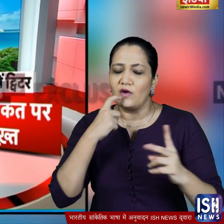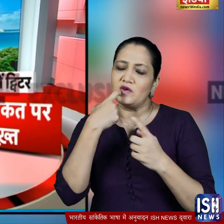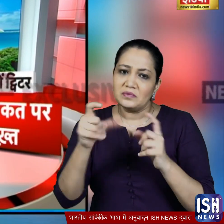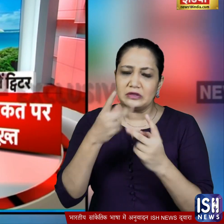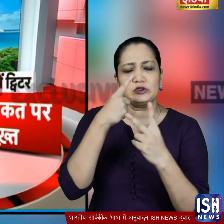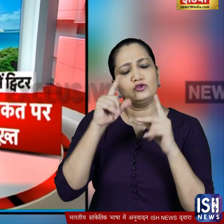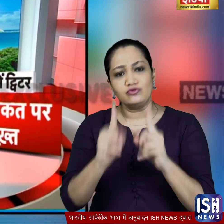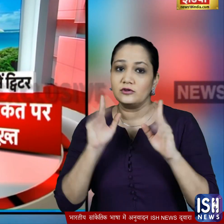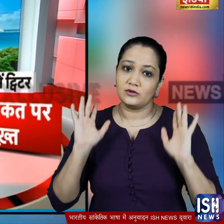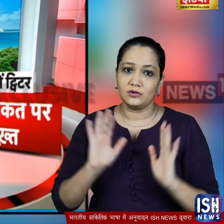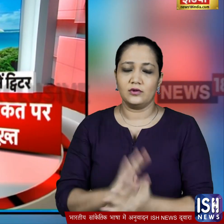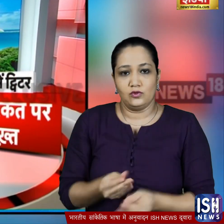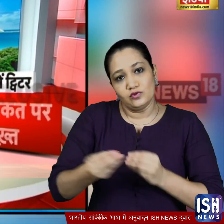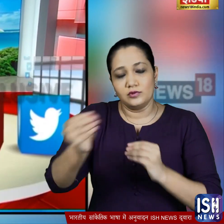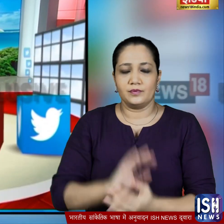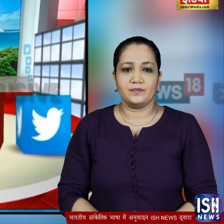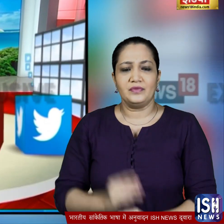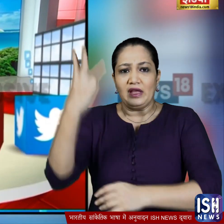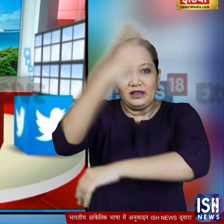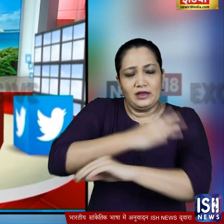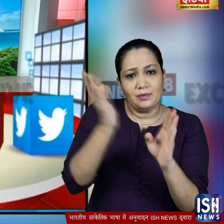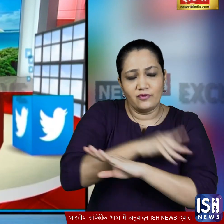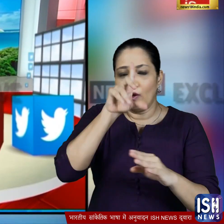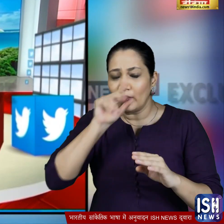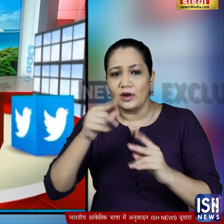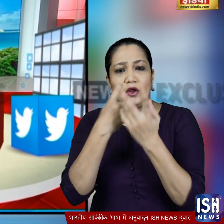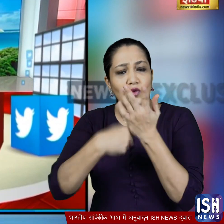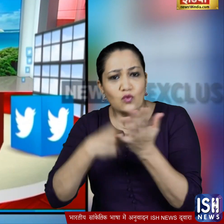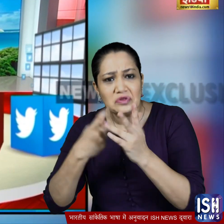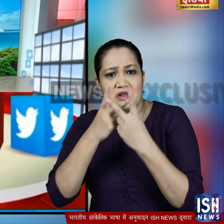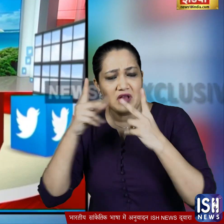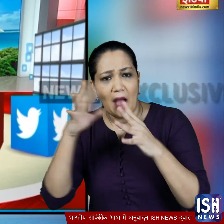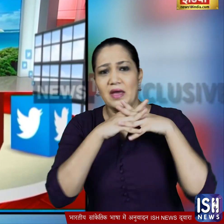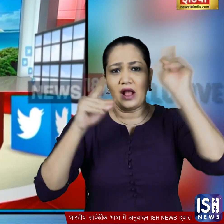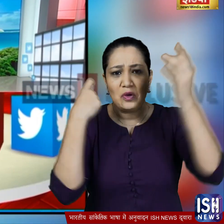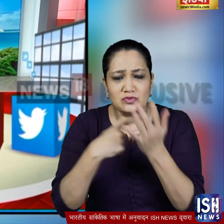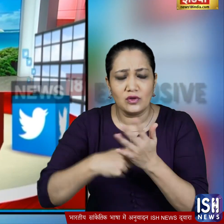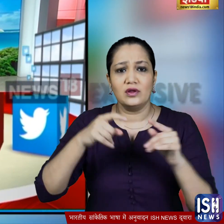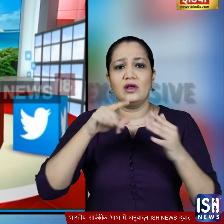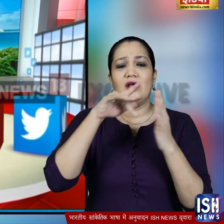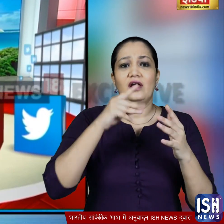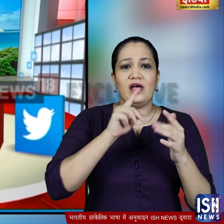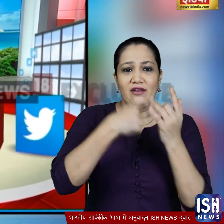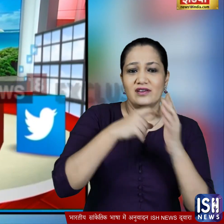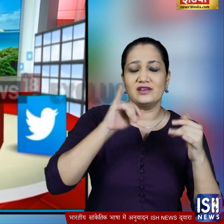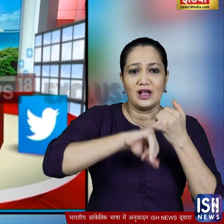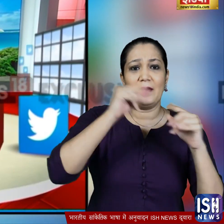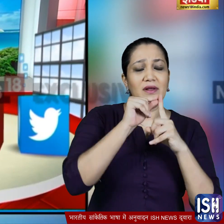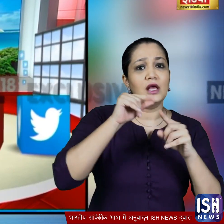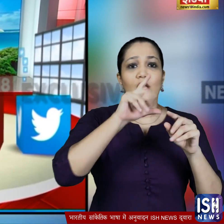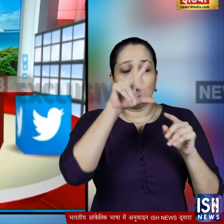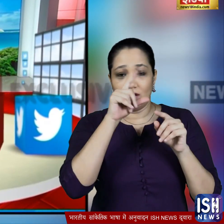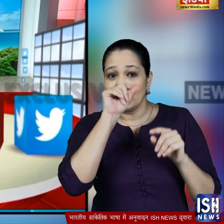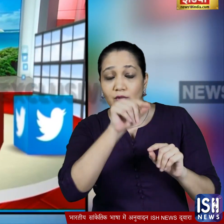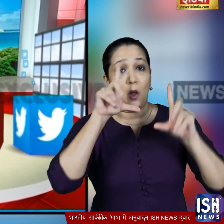कड़ी कार्रवाई कर सकती है। 3 दिन पहले ही ट्विटर ने अमेरिकी कानूनों का हवाला देते हुए केंद्रीय मंत्री रविशंकर प्रसाद के ट्विटर अकाउंट को लॉक कर दिया